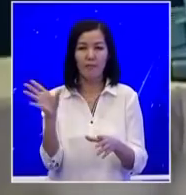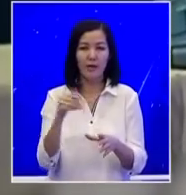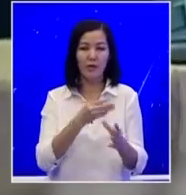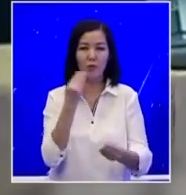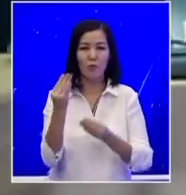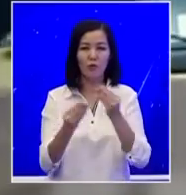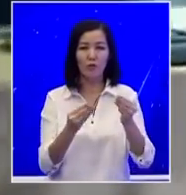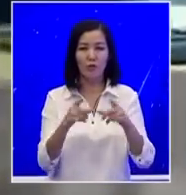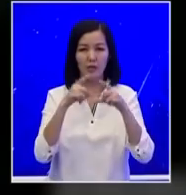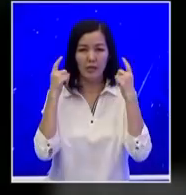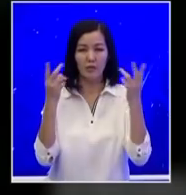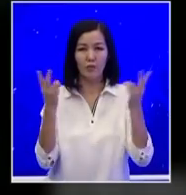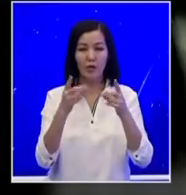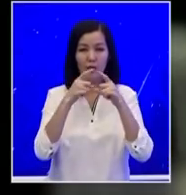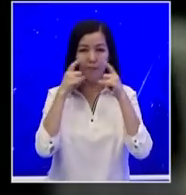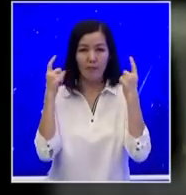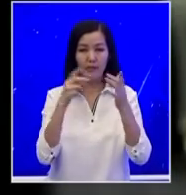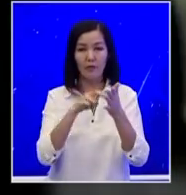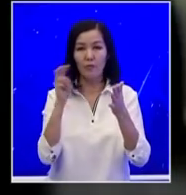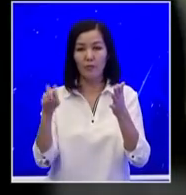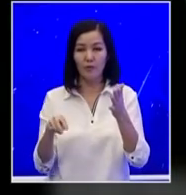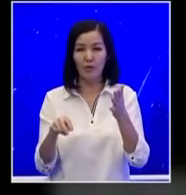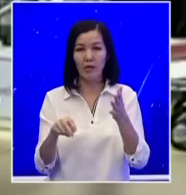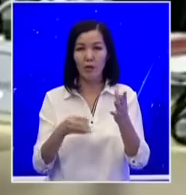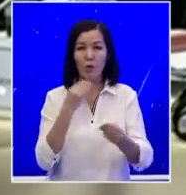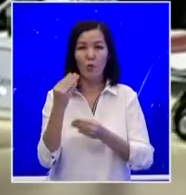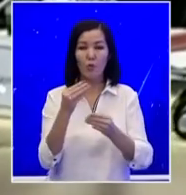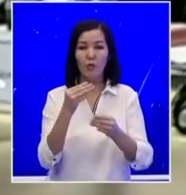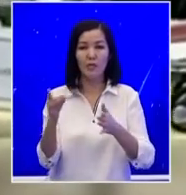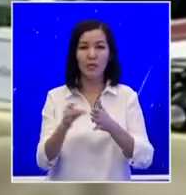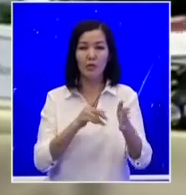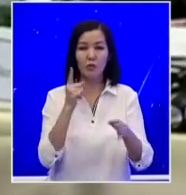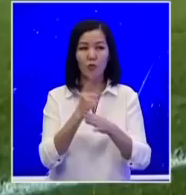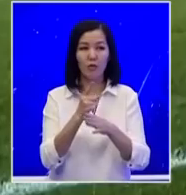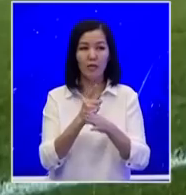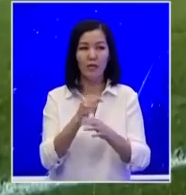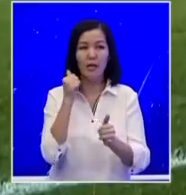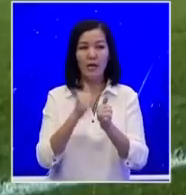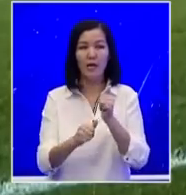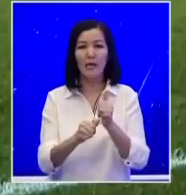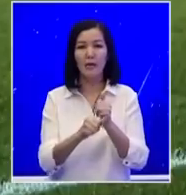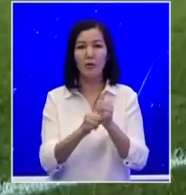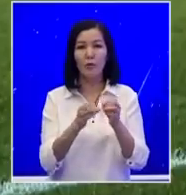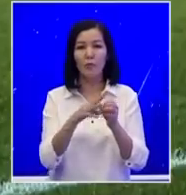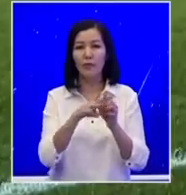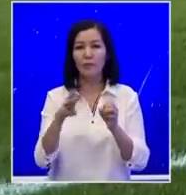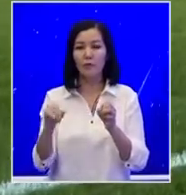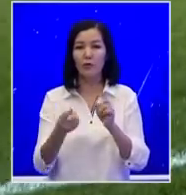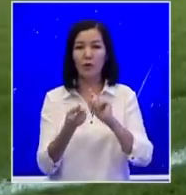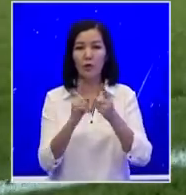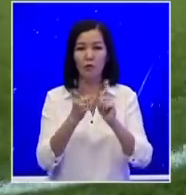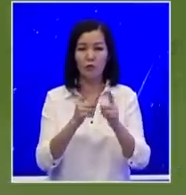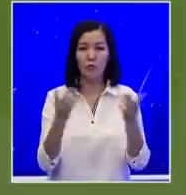тиіс. Егер маска шешіліп кетсе, онда ойын дереу тоқтатылады. Ойыншылар әр 15 минут сайын жеке қорғаныс құралдарын ауыстырып отыруы